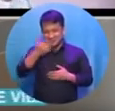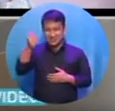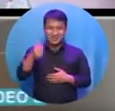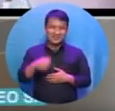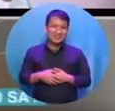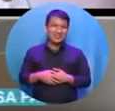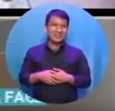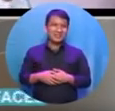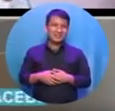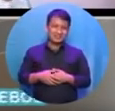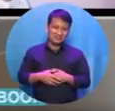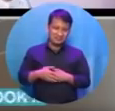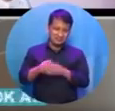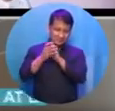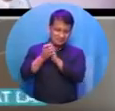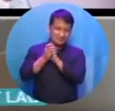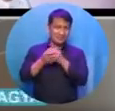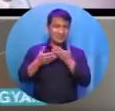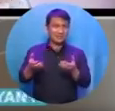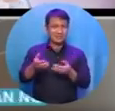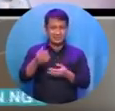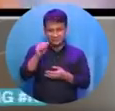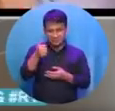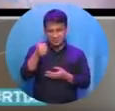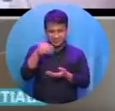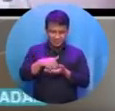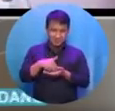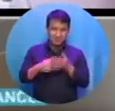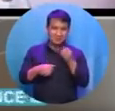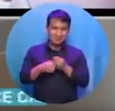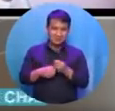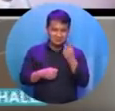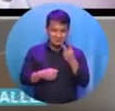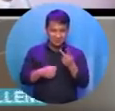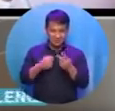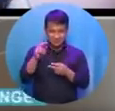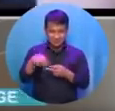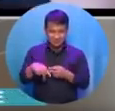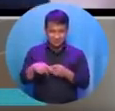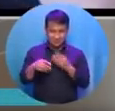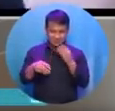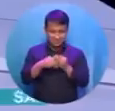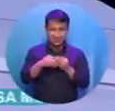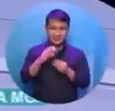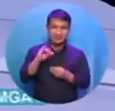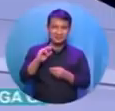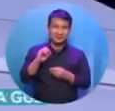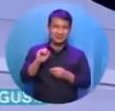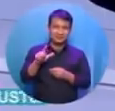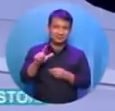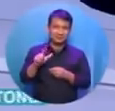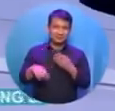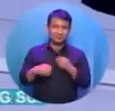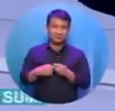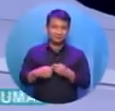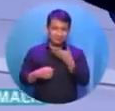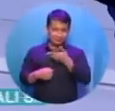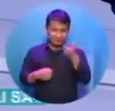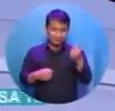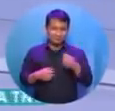Okay. Congratulations. So again, 10,000 plus dalawang cellphone plus Signal. Okay. The